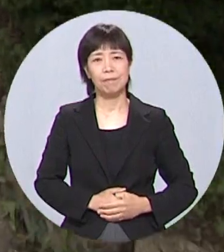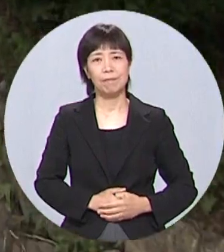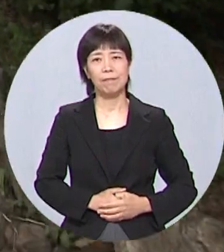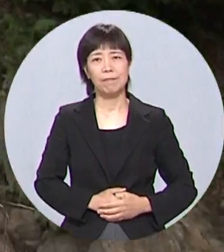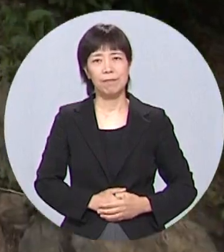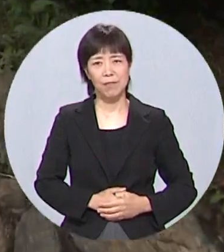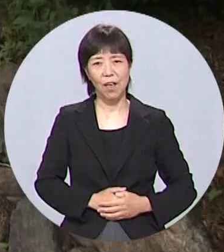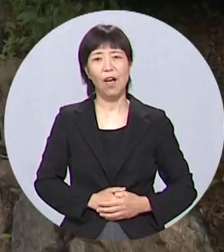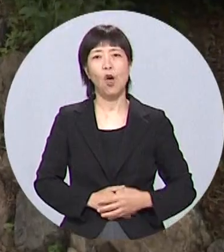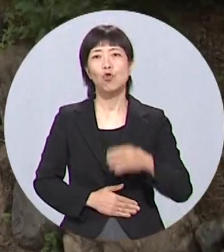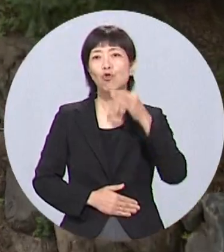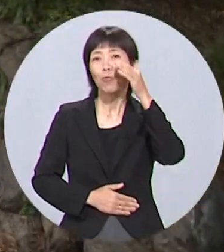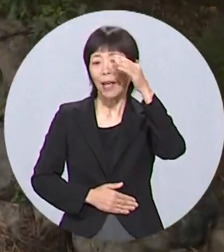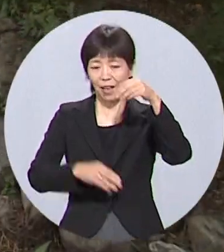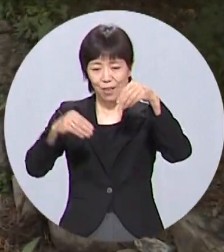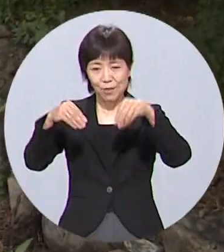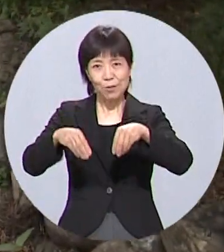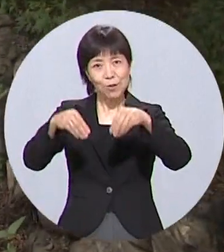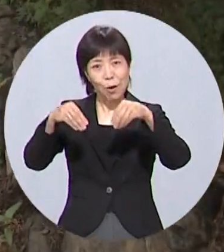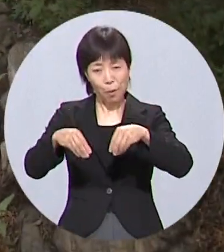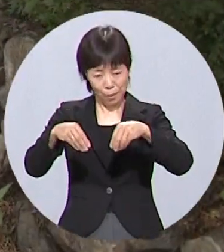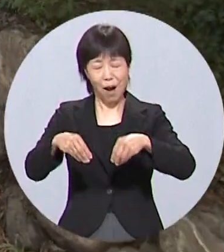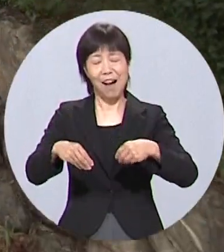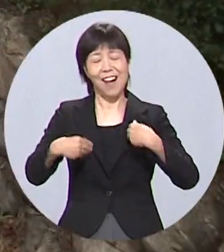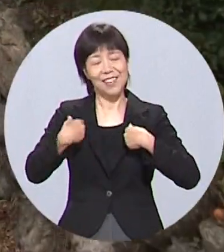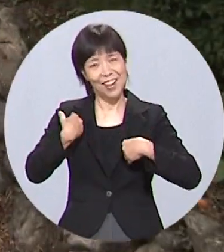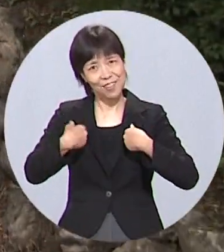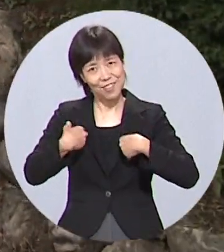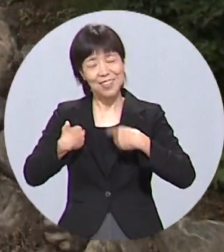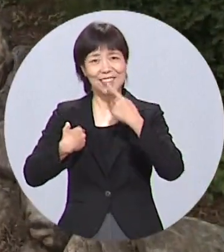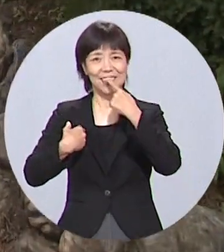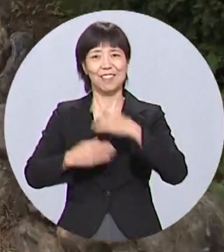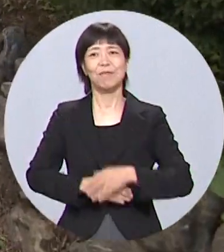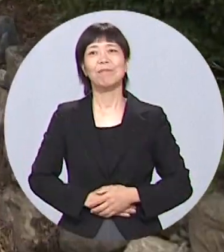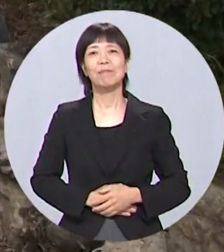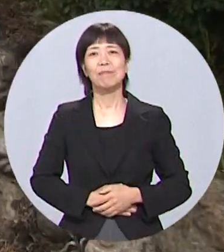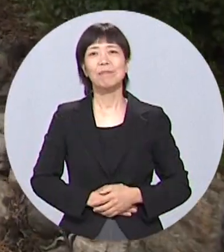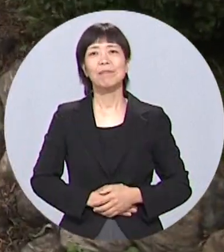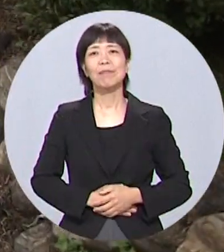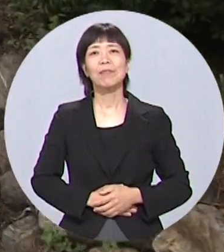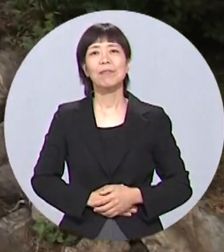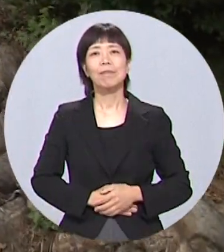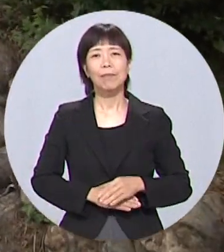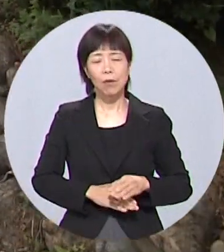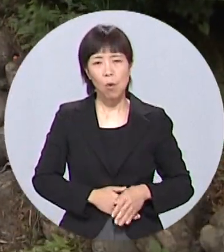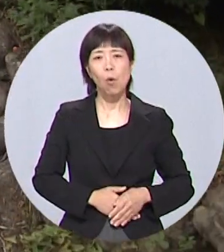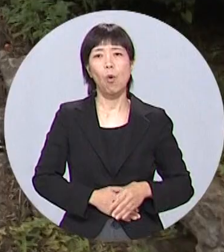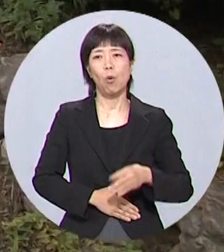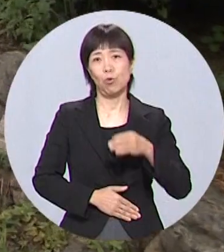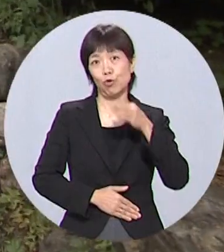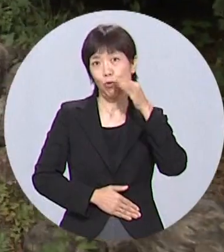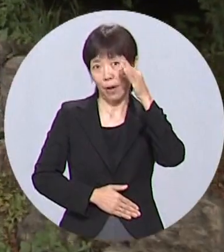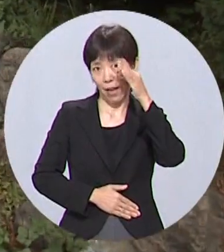いや、梅染め体験めちゃくちゃ楽しかったですね。はい、ということでですね、あの今回は梅